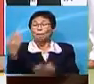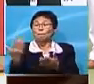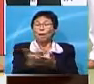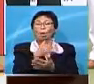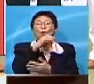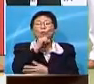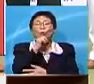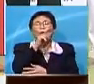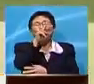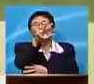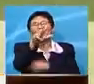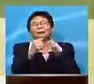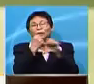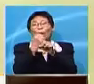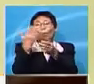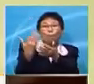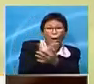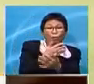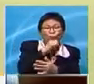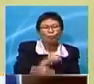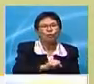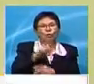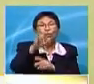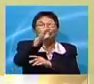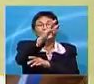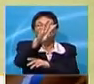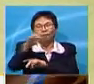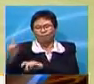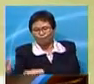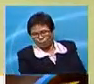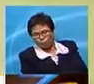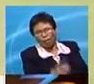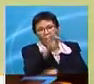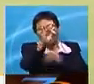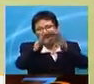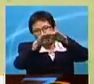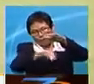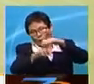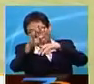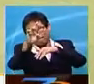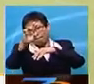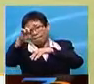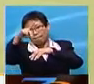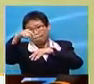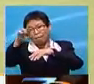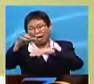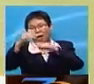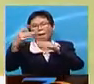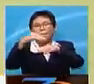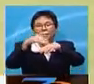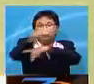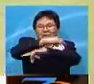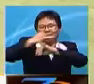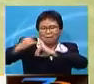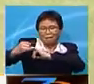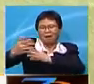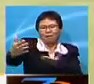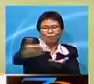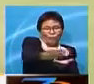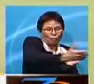baru berusia 23 tahun melakukan 64 pukul di bawah par pada terakhir sekaligus